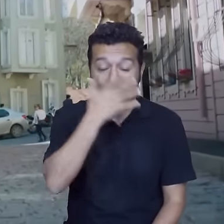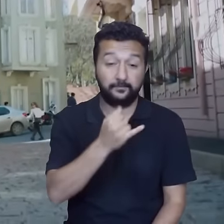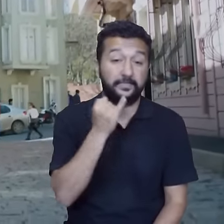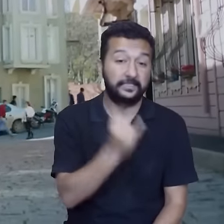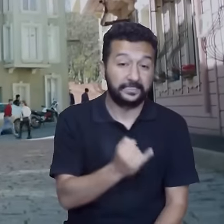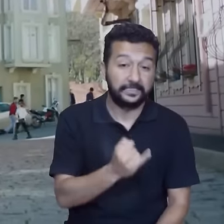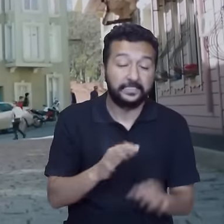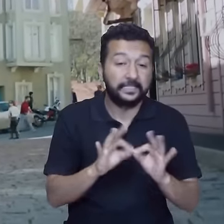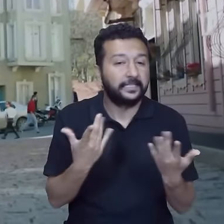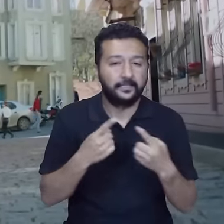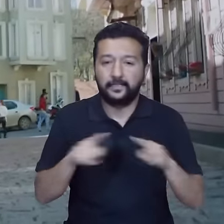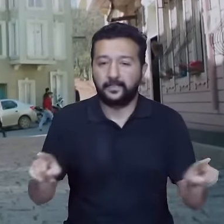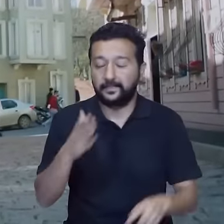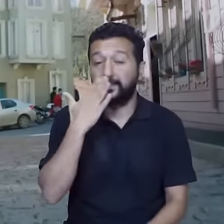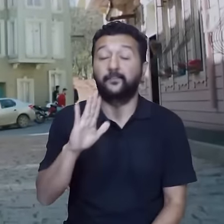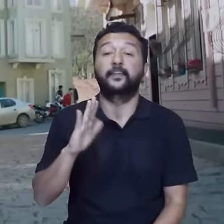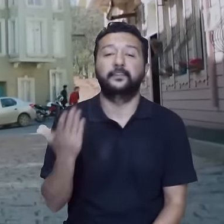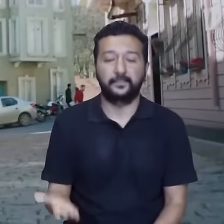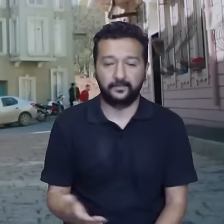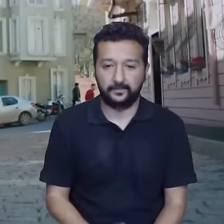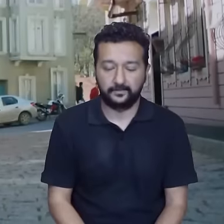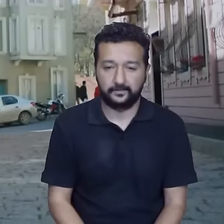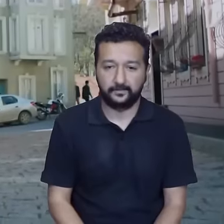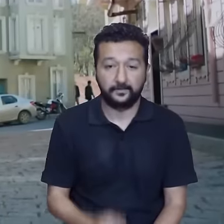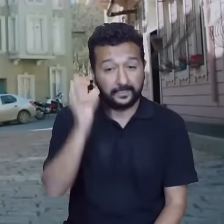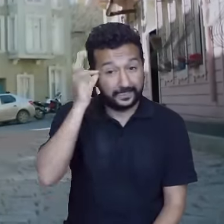üzerinden birbirlerine bakıyorlar.